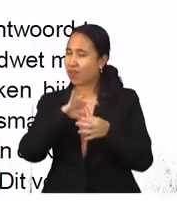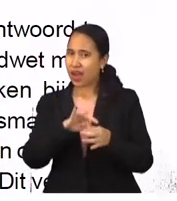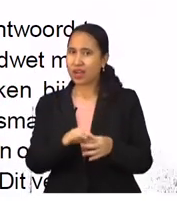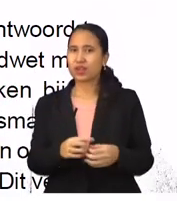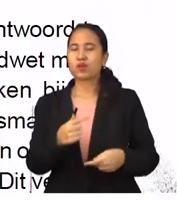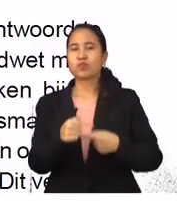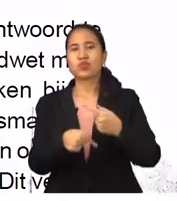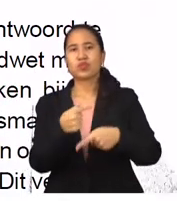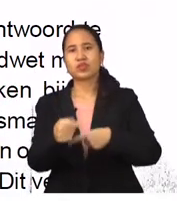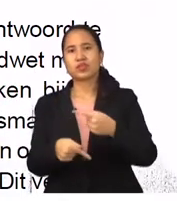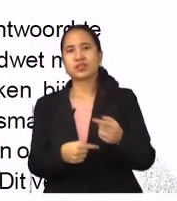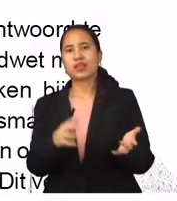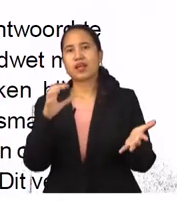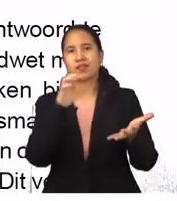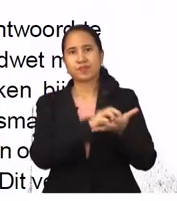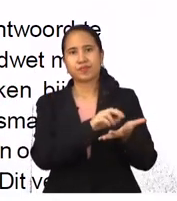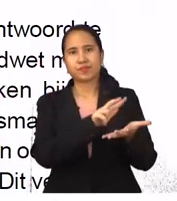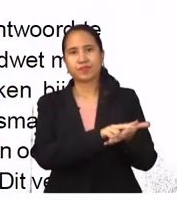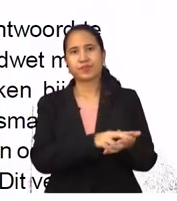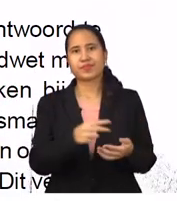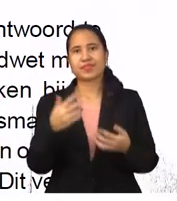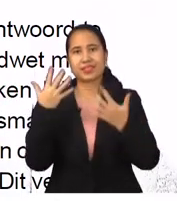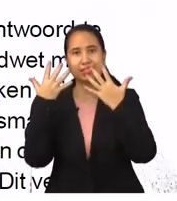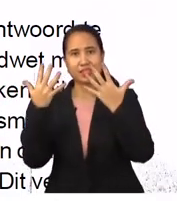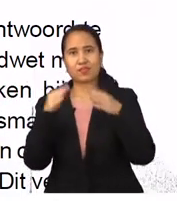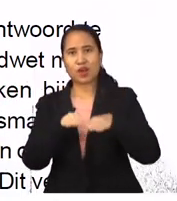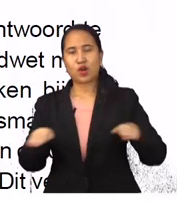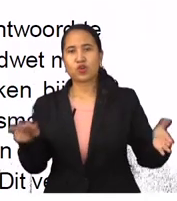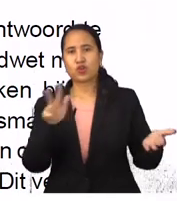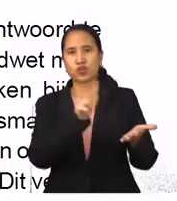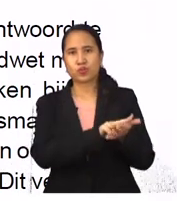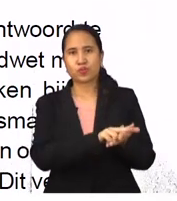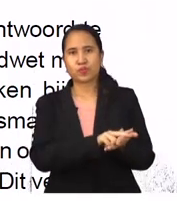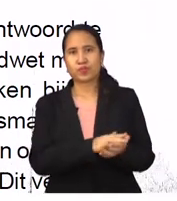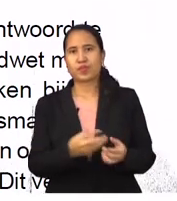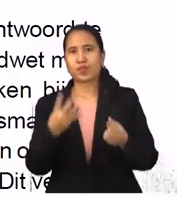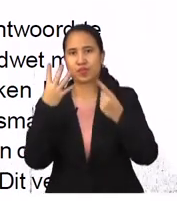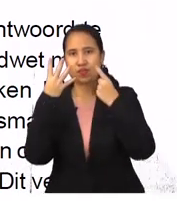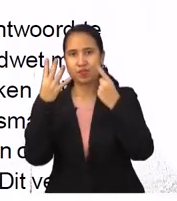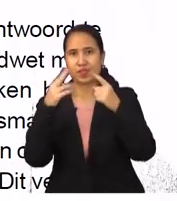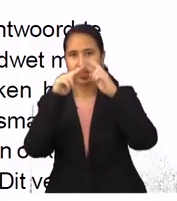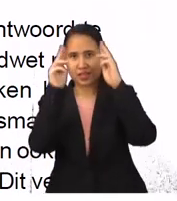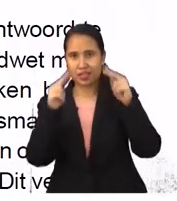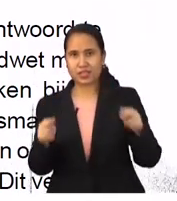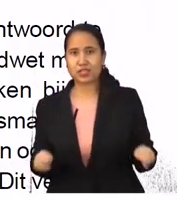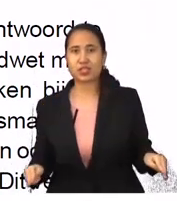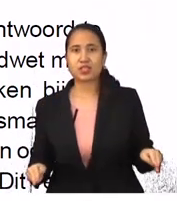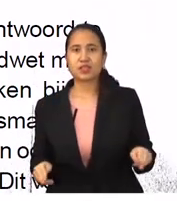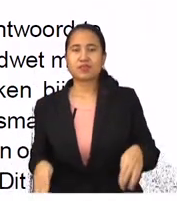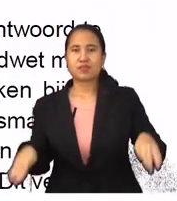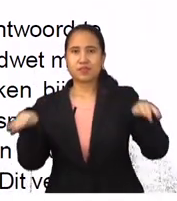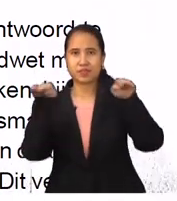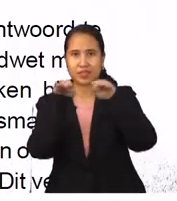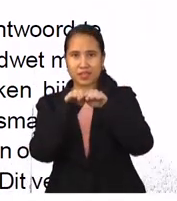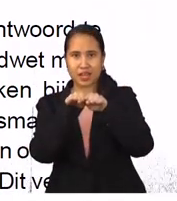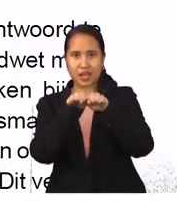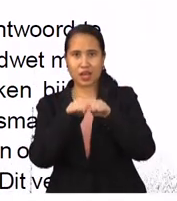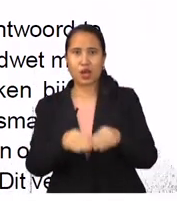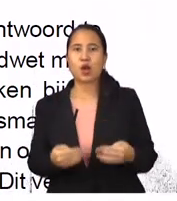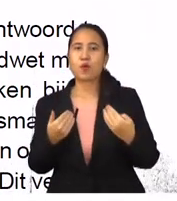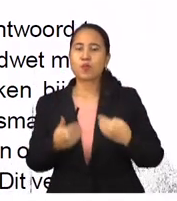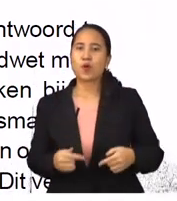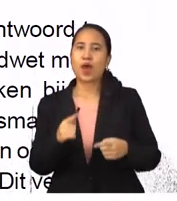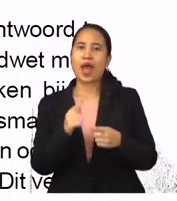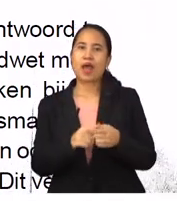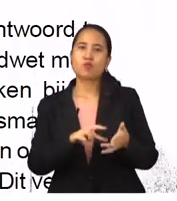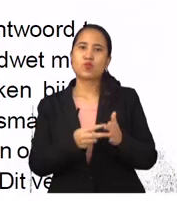zoals vervat in artikel 10 van de grondwet, artikel 14 van het internationaal verdrag in zaken burger- en politieke